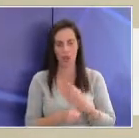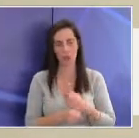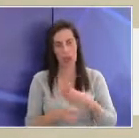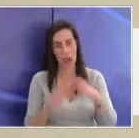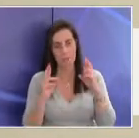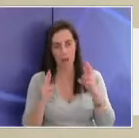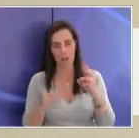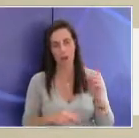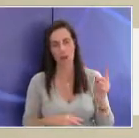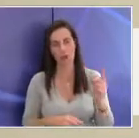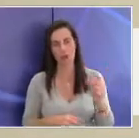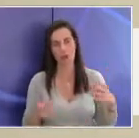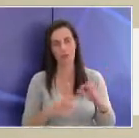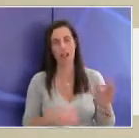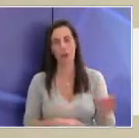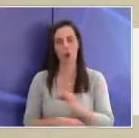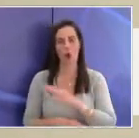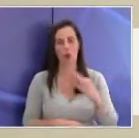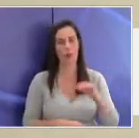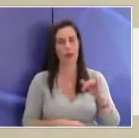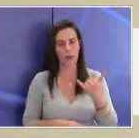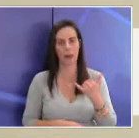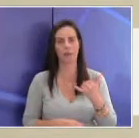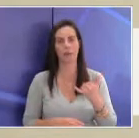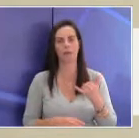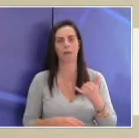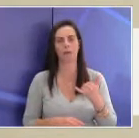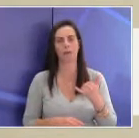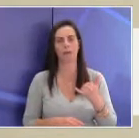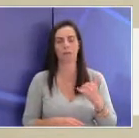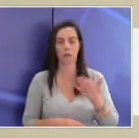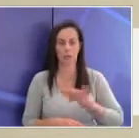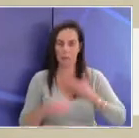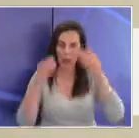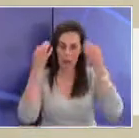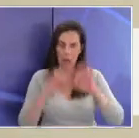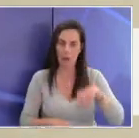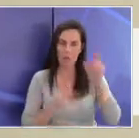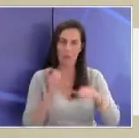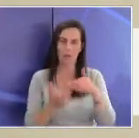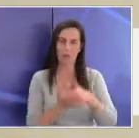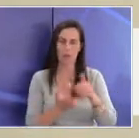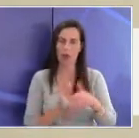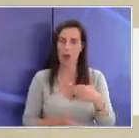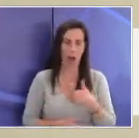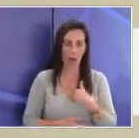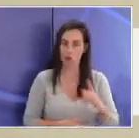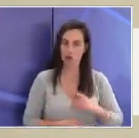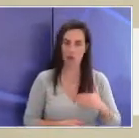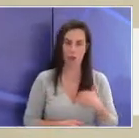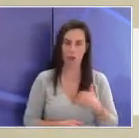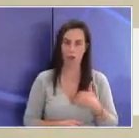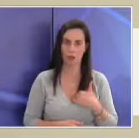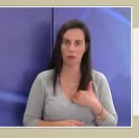מקווה שכולנו תזכה להערכה מהציבור והמשיך. אני אישית,